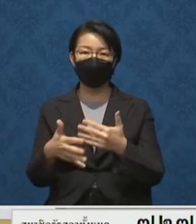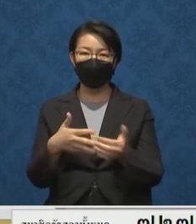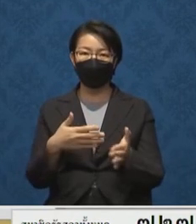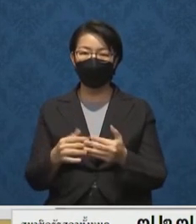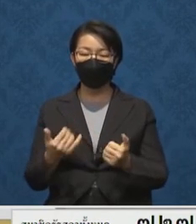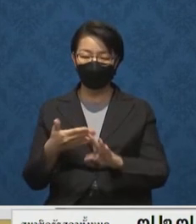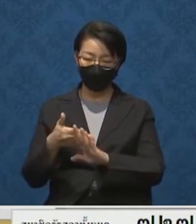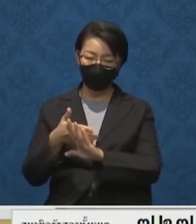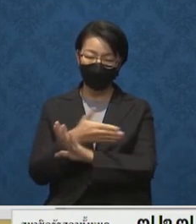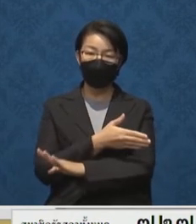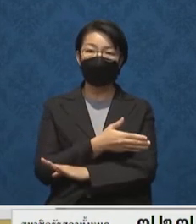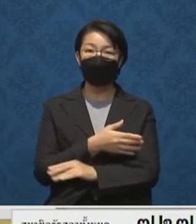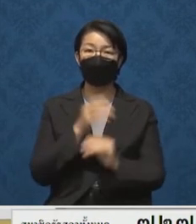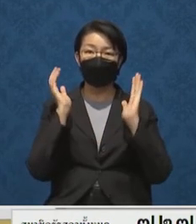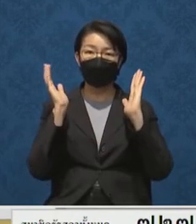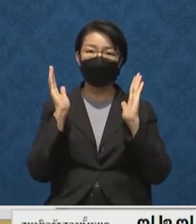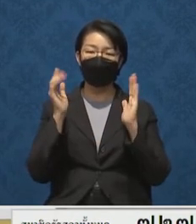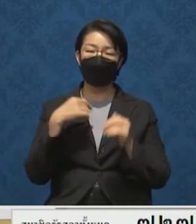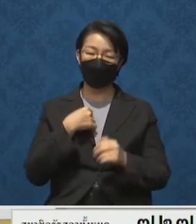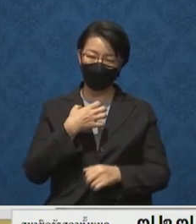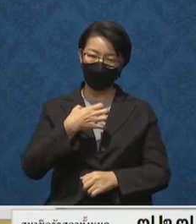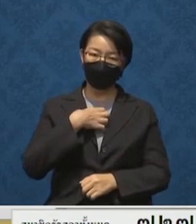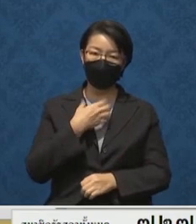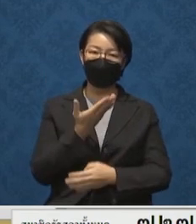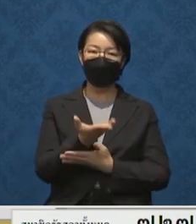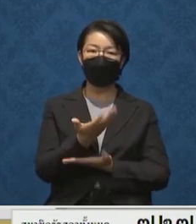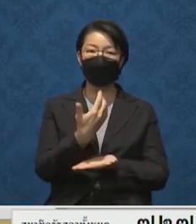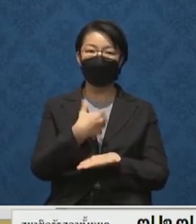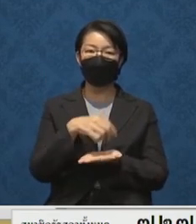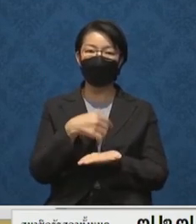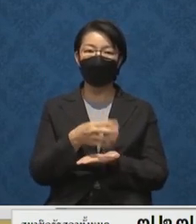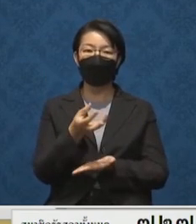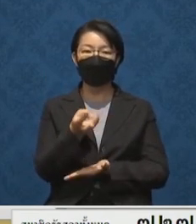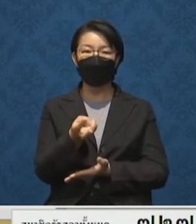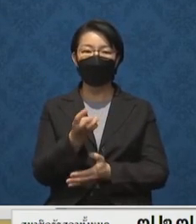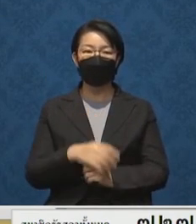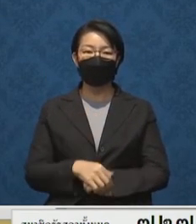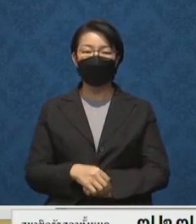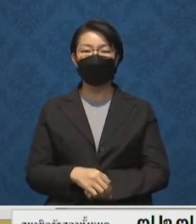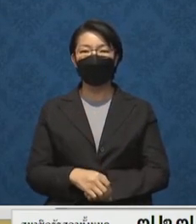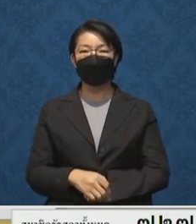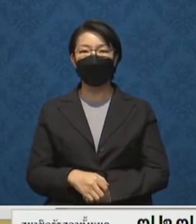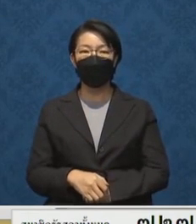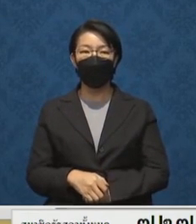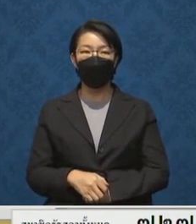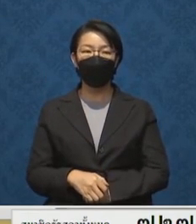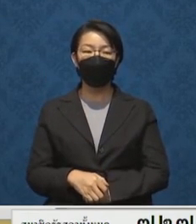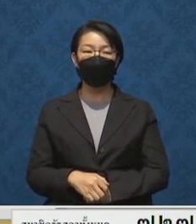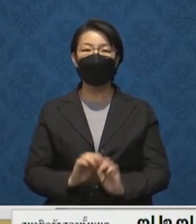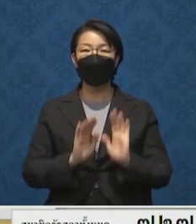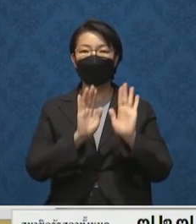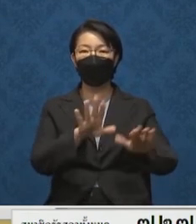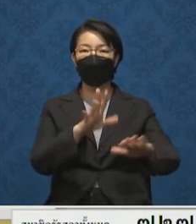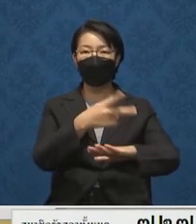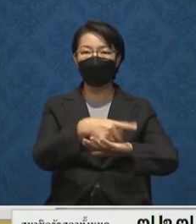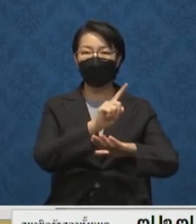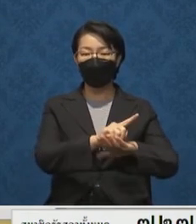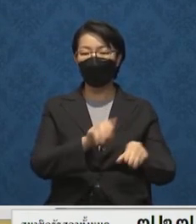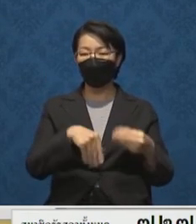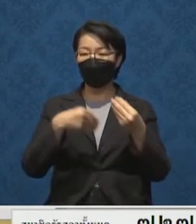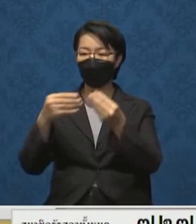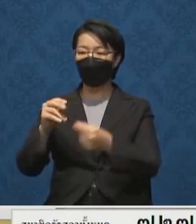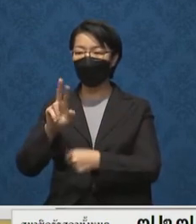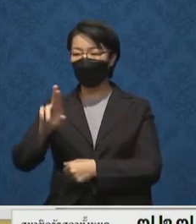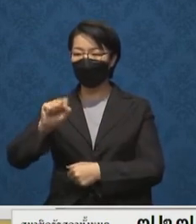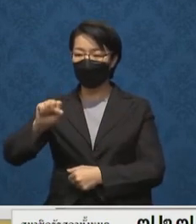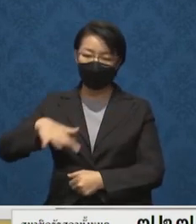ผมจะอวิปรายผมอยากจะกลบเรียนผ่านทานประธานไปยงเพื่อนสมาชิกรัฐษฐ